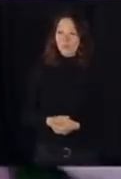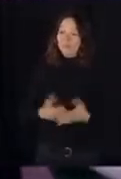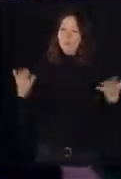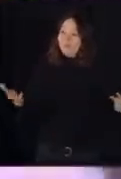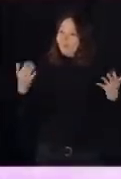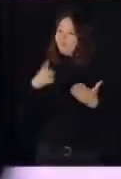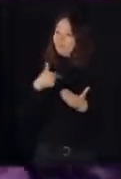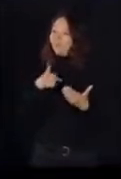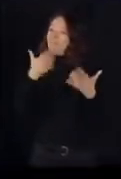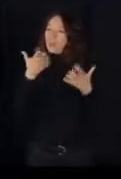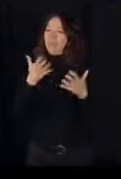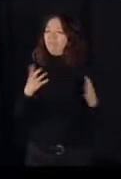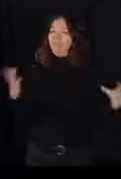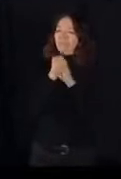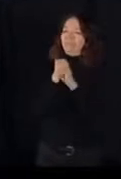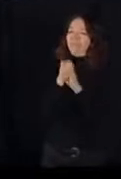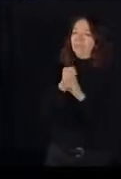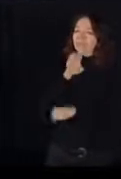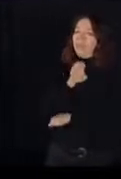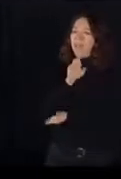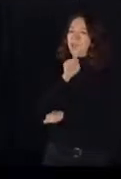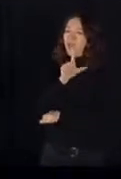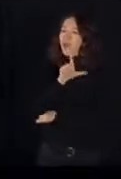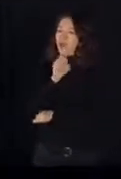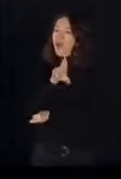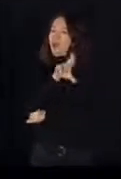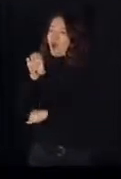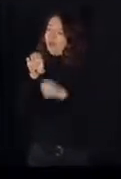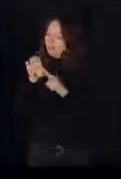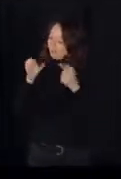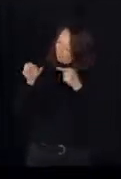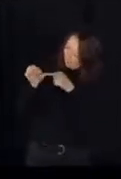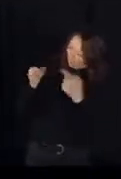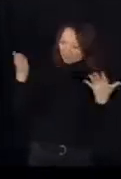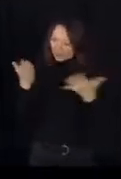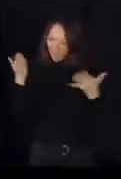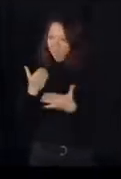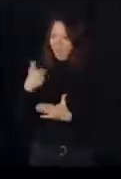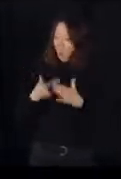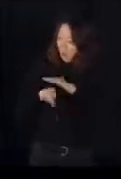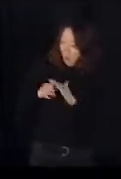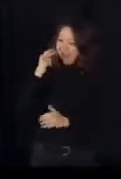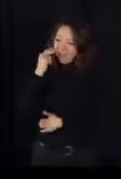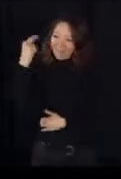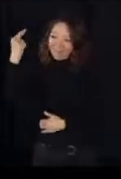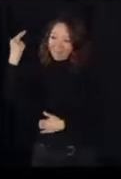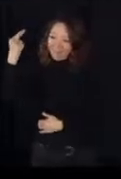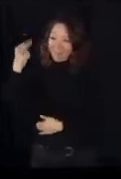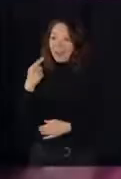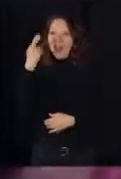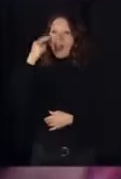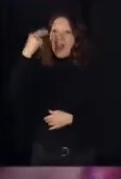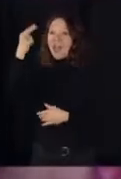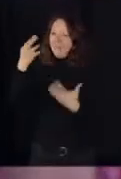Alors, vous dire un mot d'Éclore, un mot sur Éclore. Éclore, en fait, c'est un rêve au départ. C'est le rêve de voir un monde